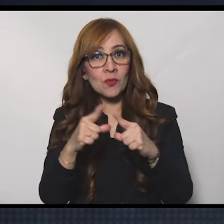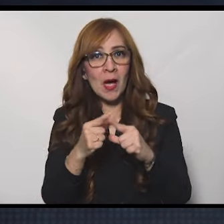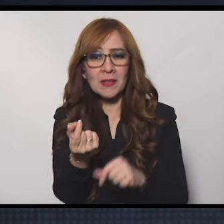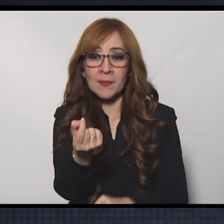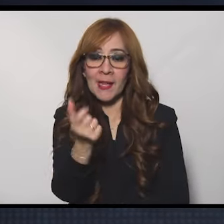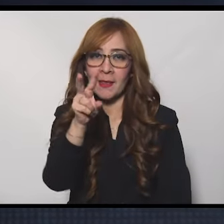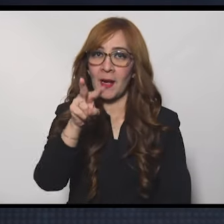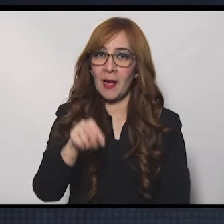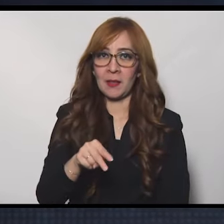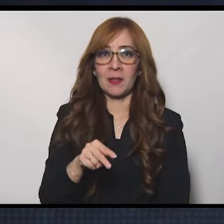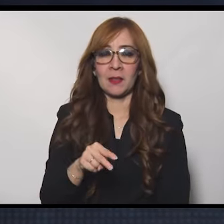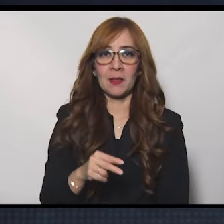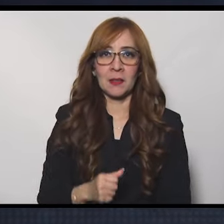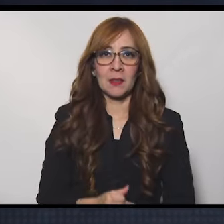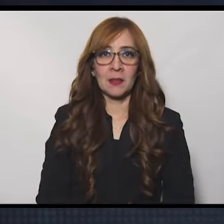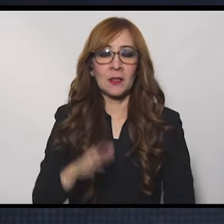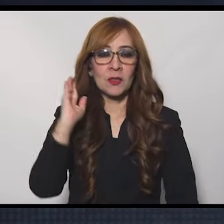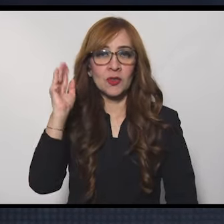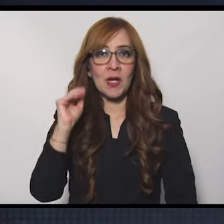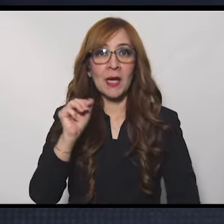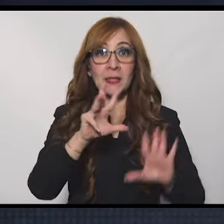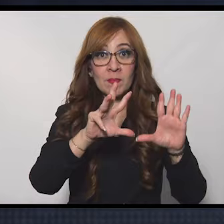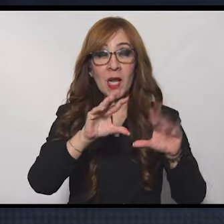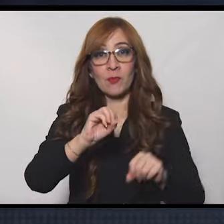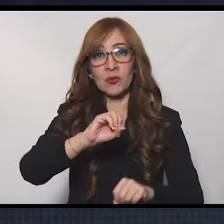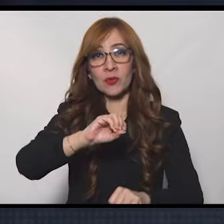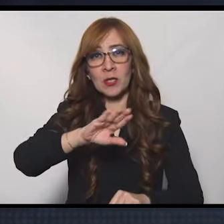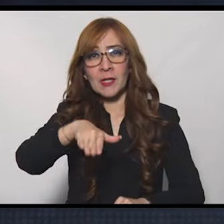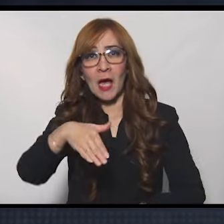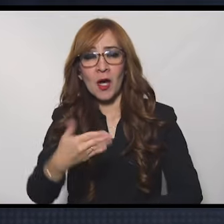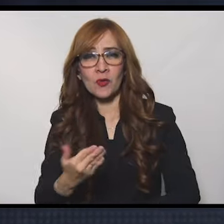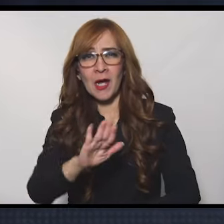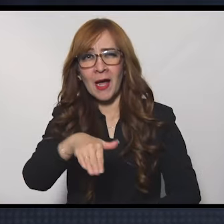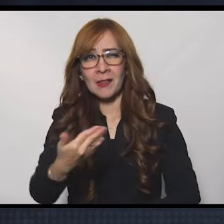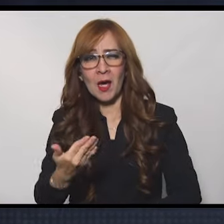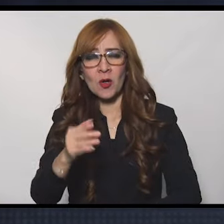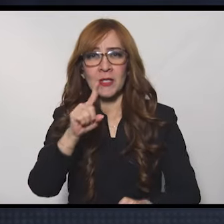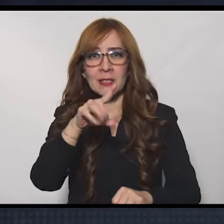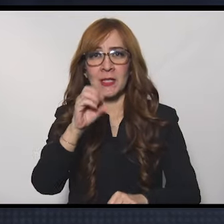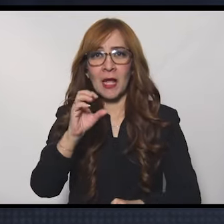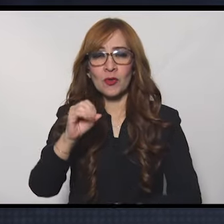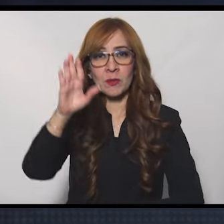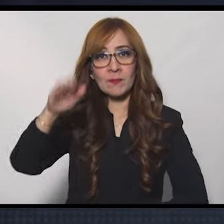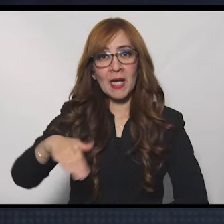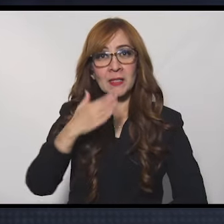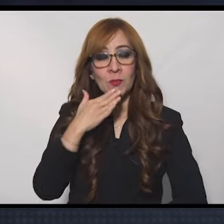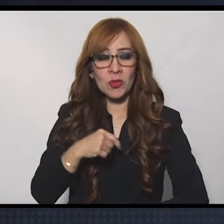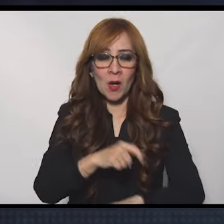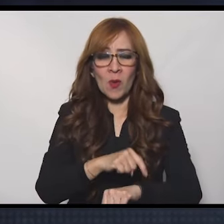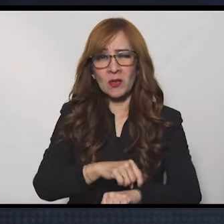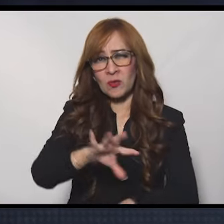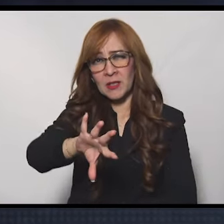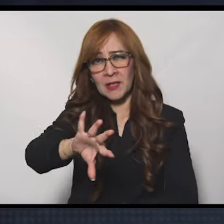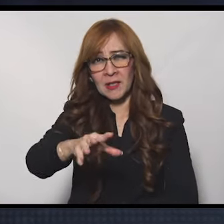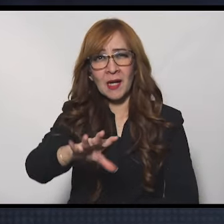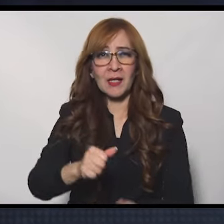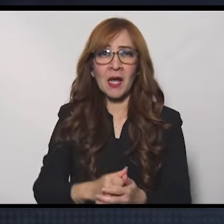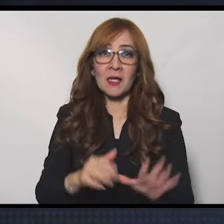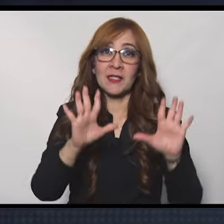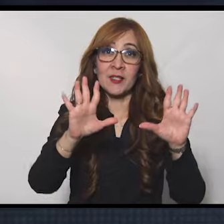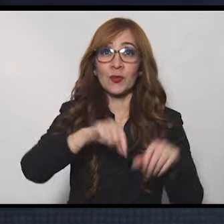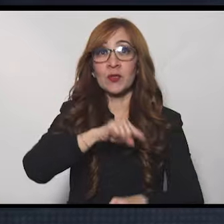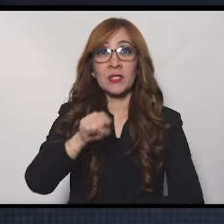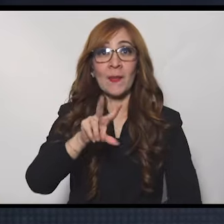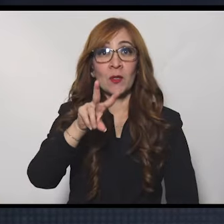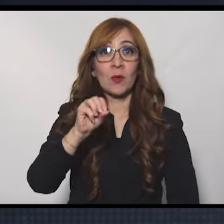ya. Udah 90 sampai dengan 100 dia masih ada waktu untuk berkarya ya kurang lebih 10 sampai